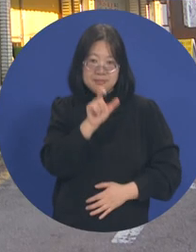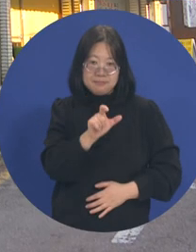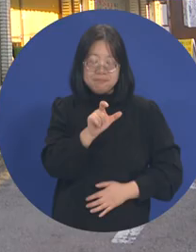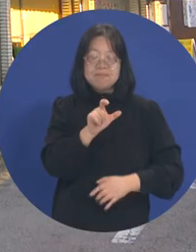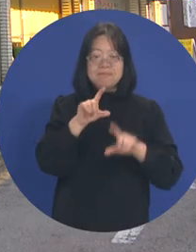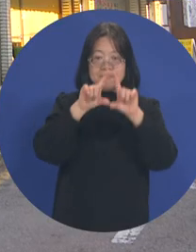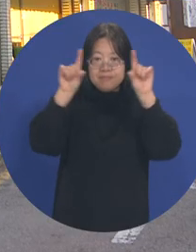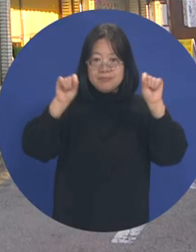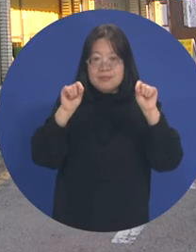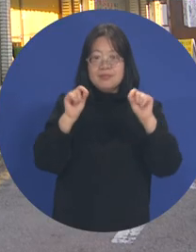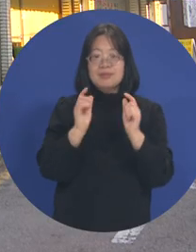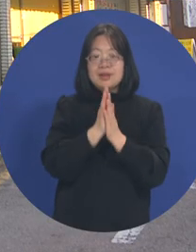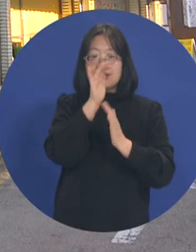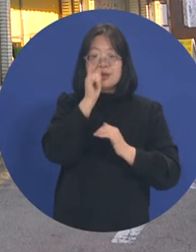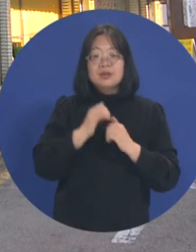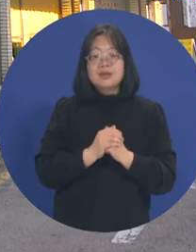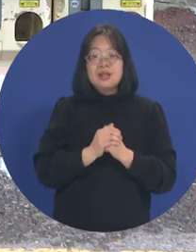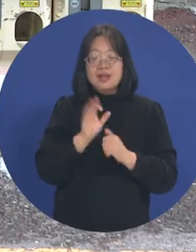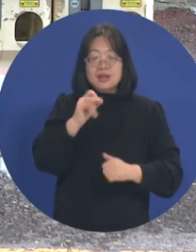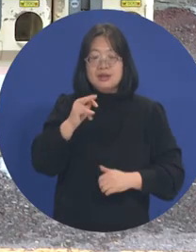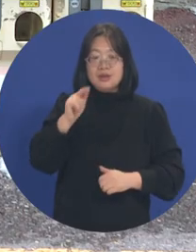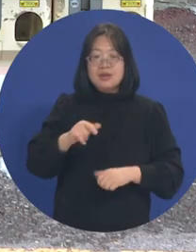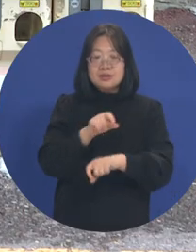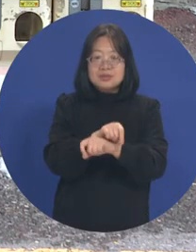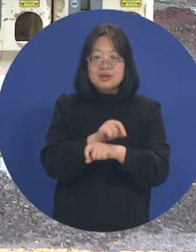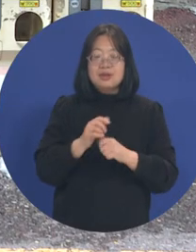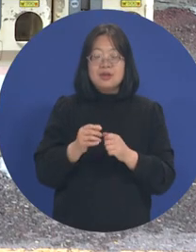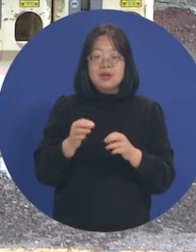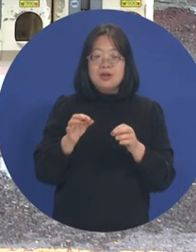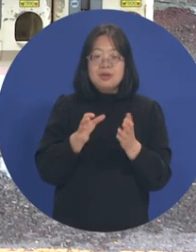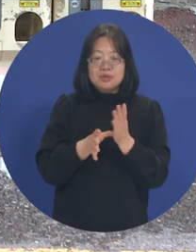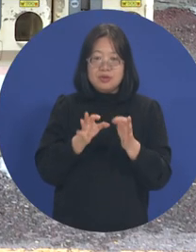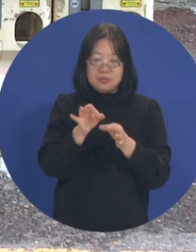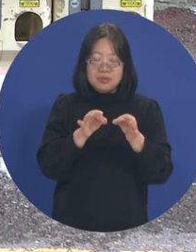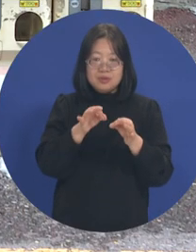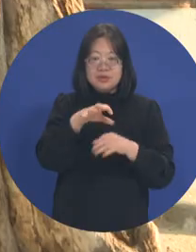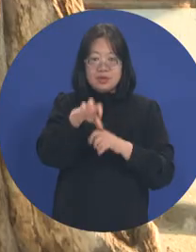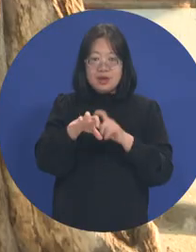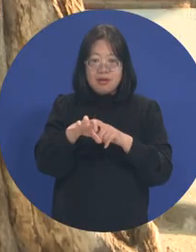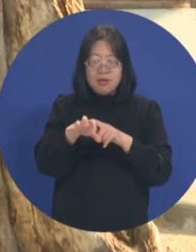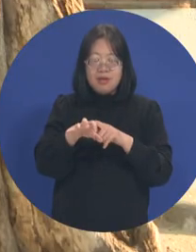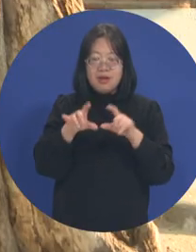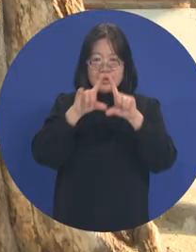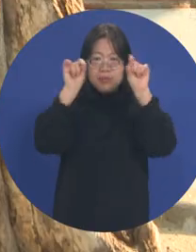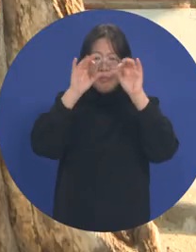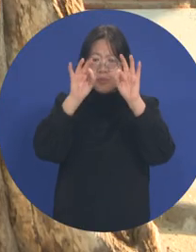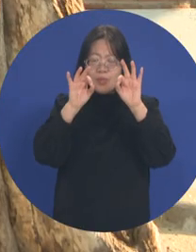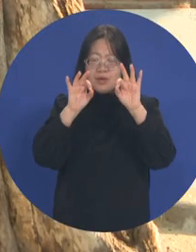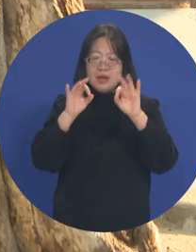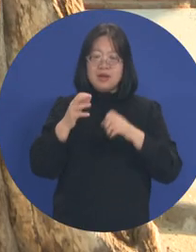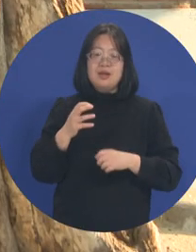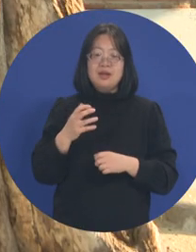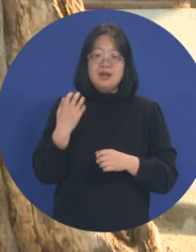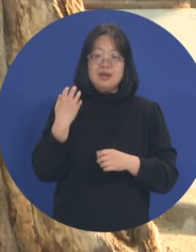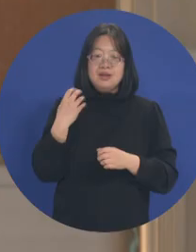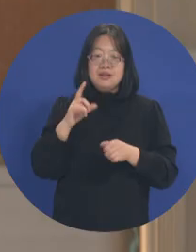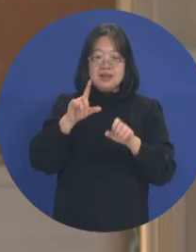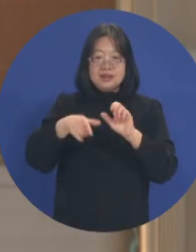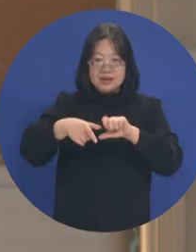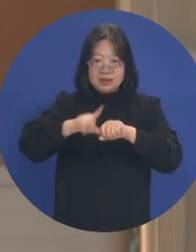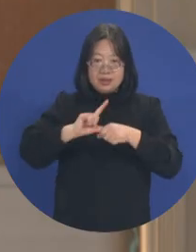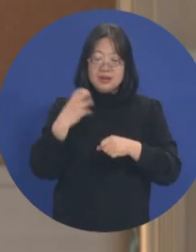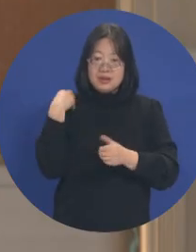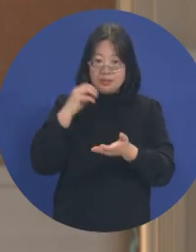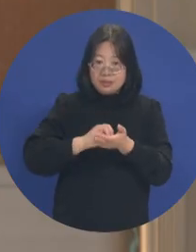반겨주고 인력사무실과 문구점, 여인숙 간판을 보면 타임머신을 타고 7, 80년대로 돌아간 기분을 느낄 수